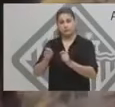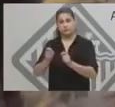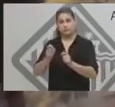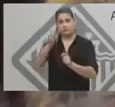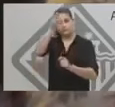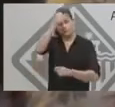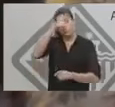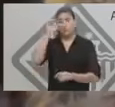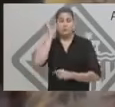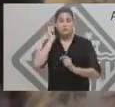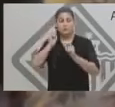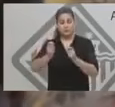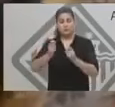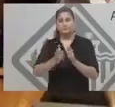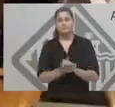batllessa.